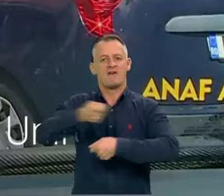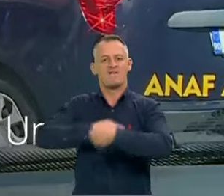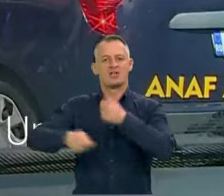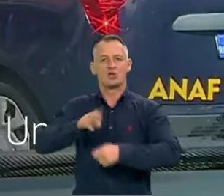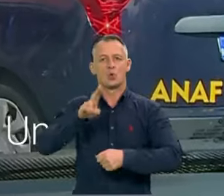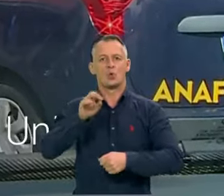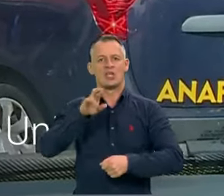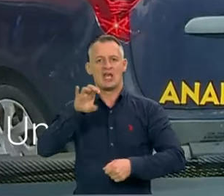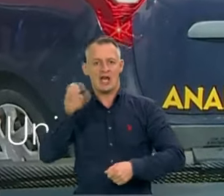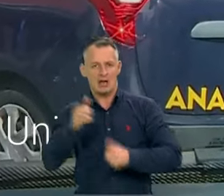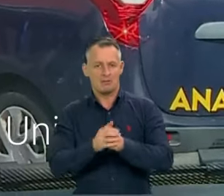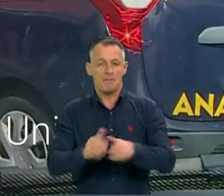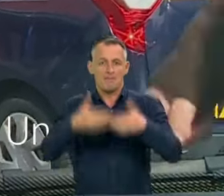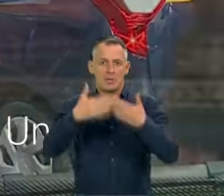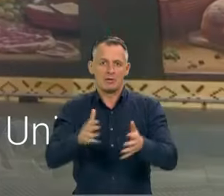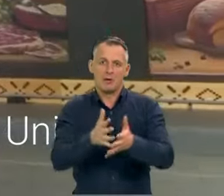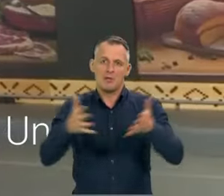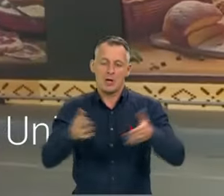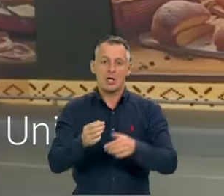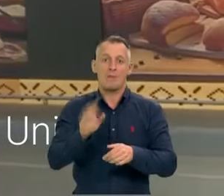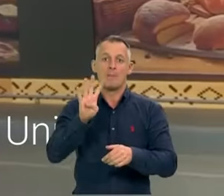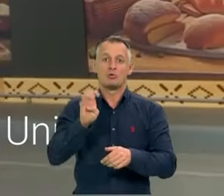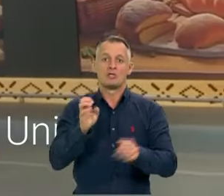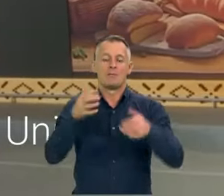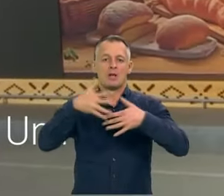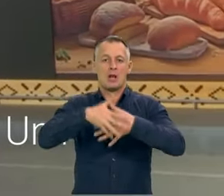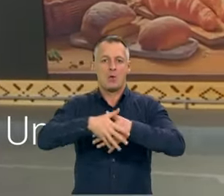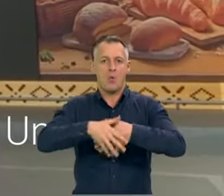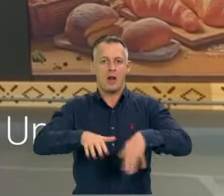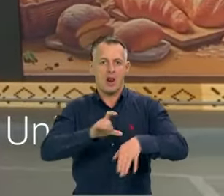prejudiciul estimat este imens 40 de milioane de